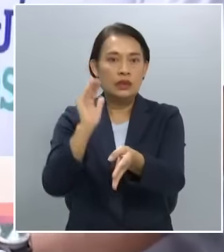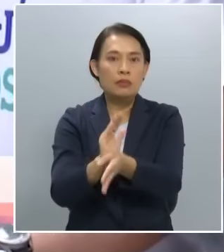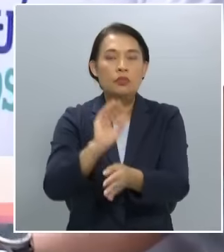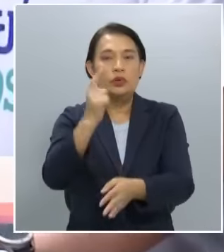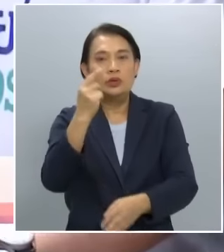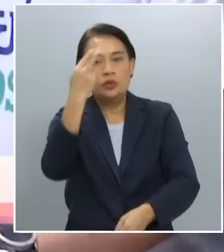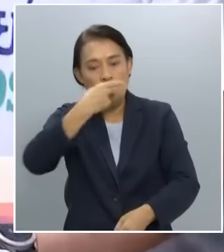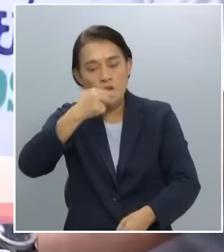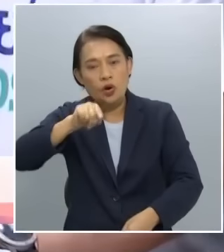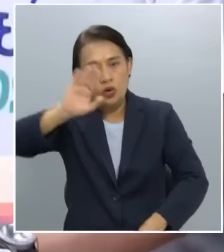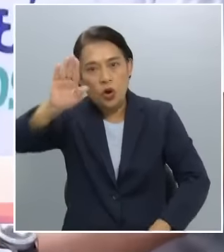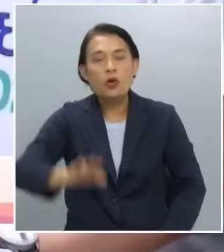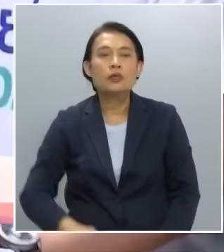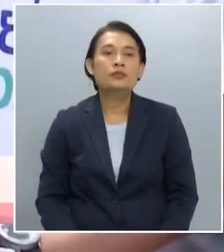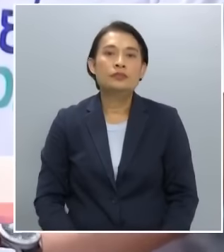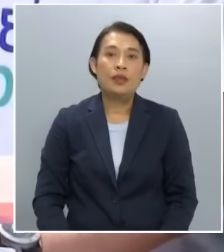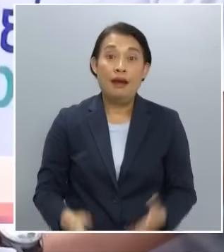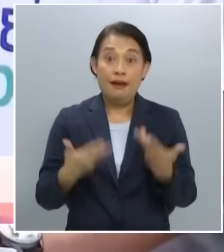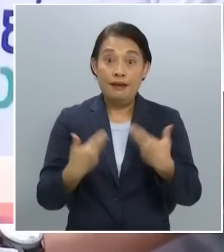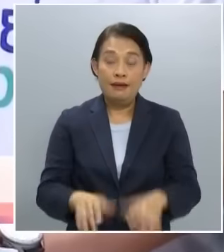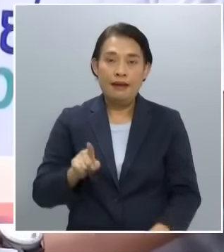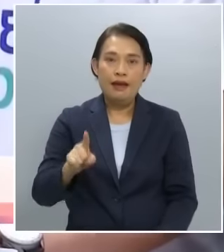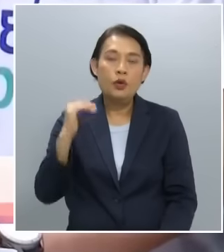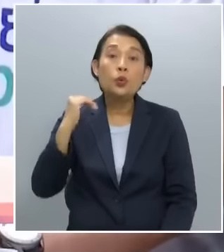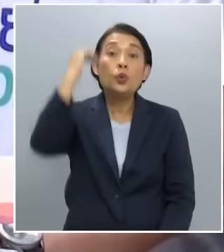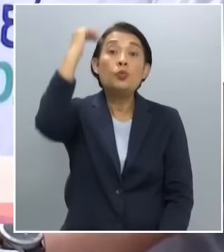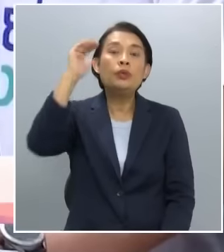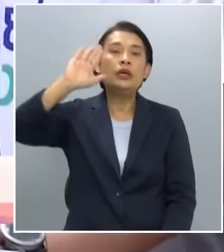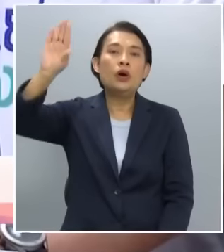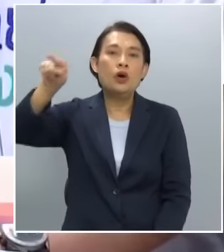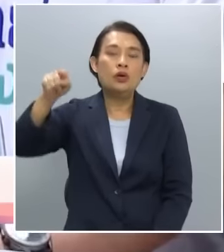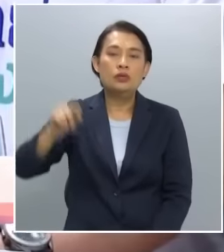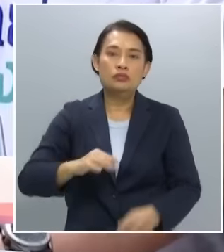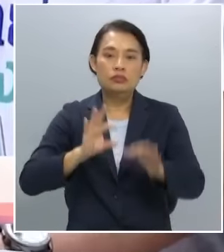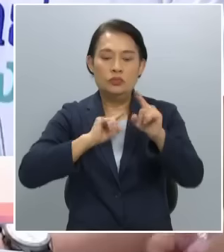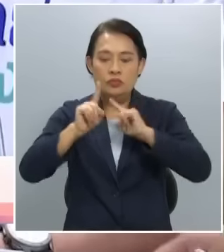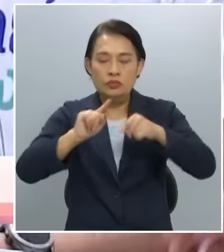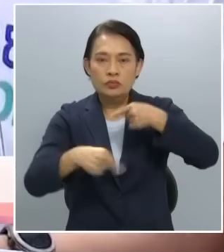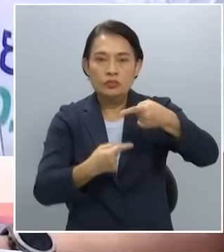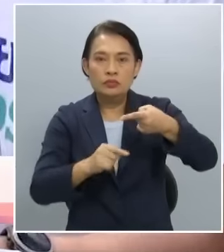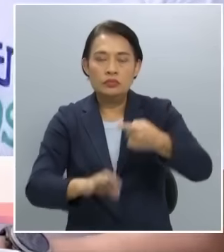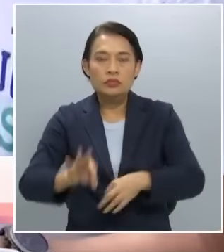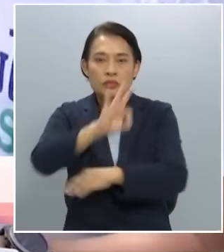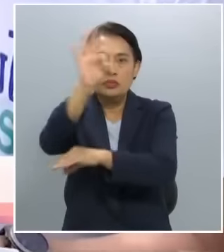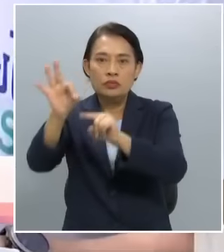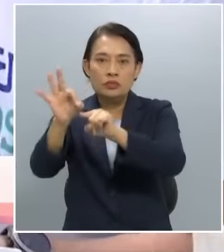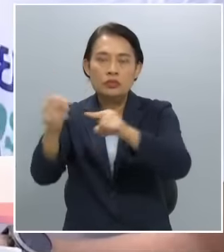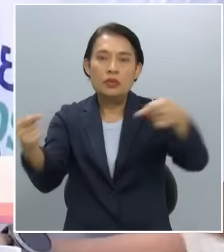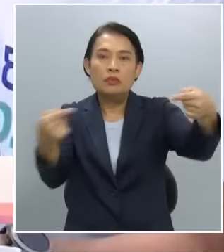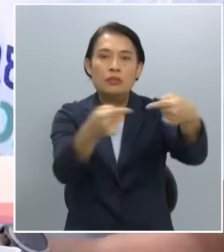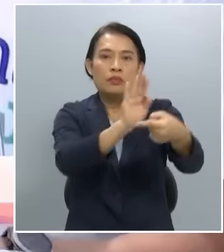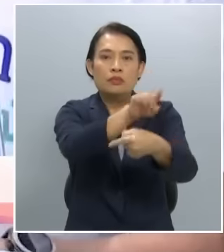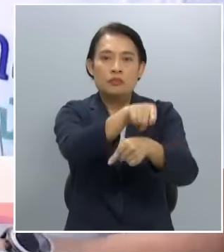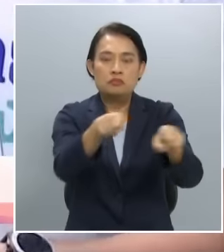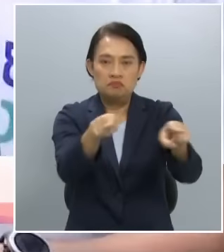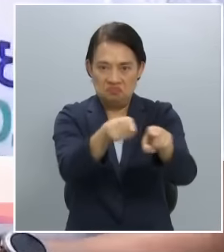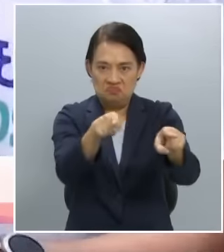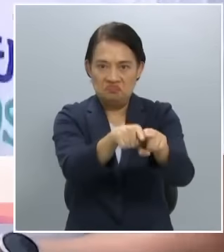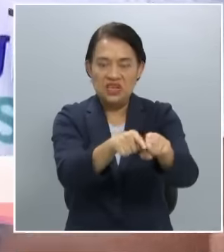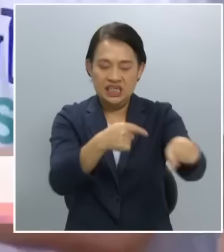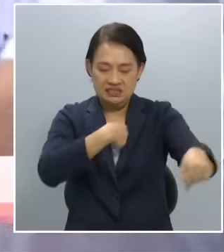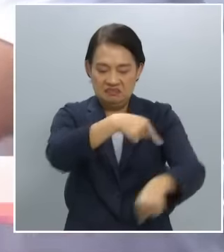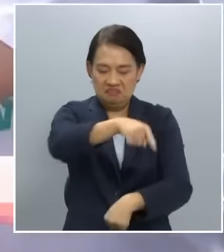อ่ะนะวันต่อมาผู้ชมครับก็มีรุ่นพี่ของตนเองเนี่ยทักมาบอกว่านางสาวฟ้าเนี่ยทักข้อความไปหาเขาในลักษณะเหมือนกับพิทักษ์